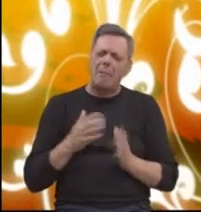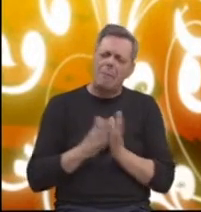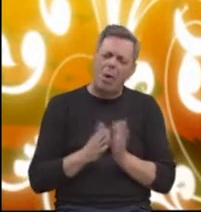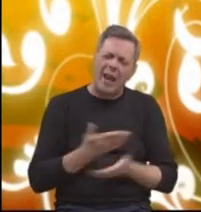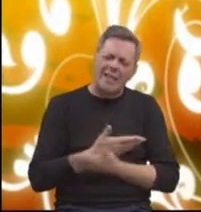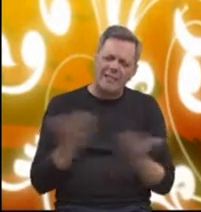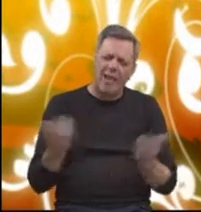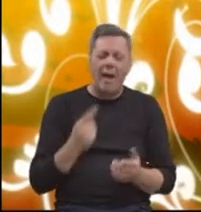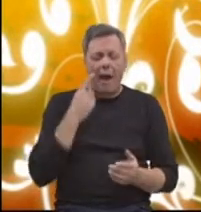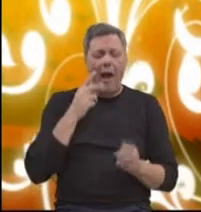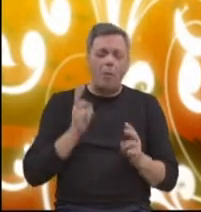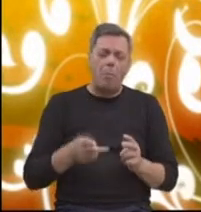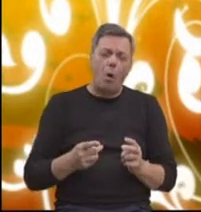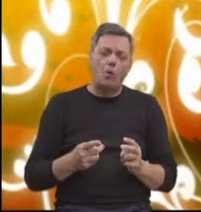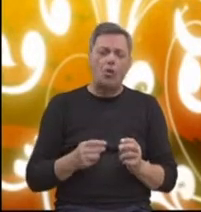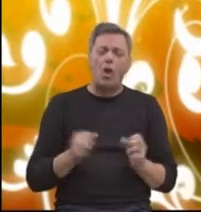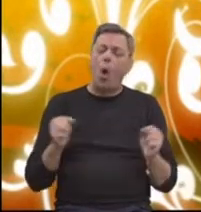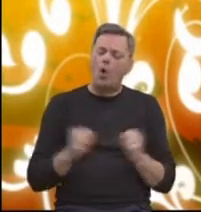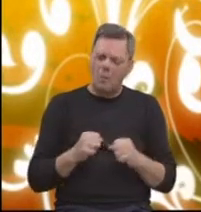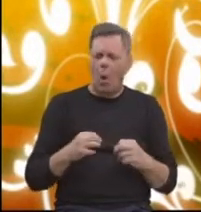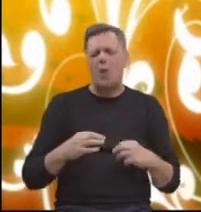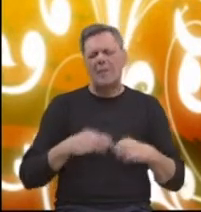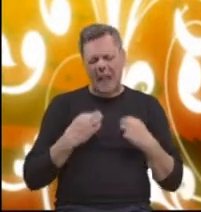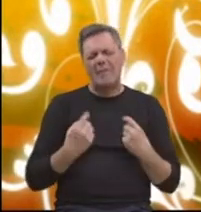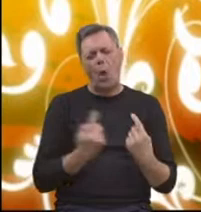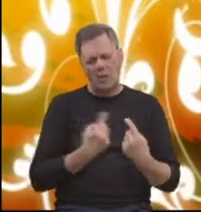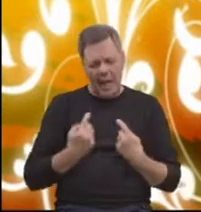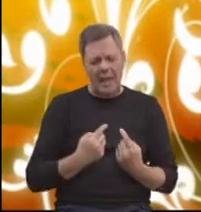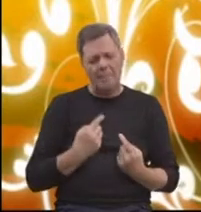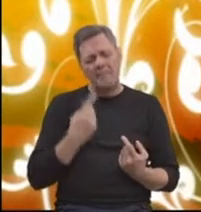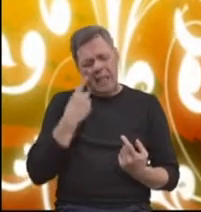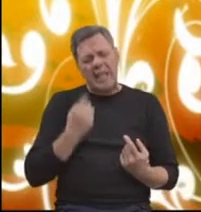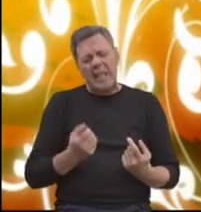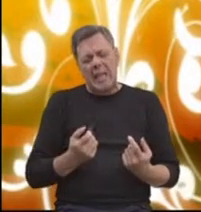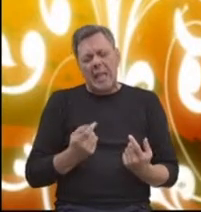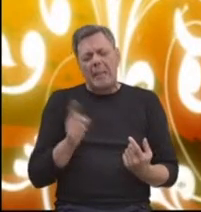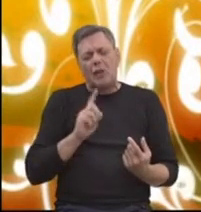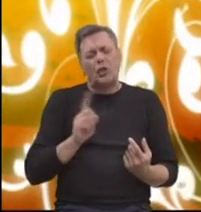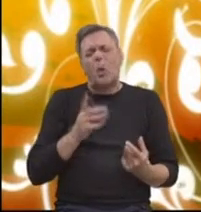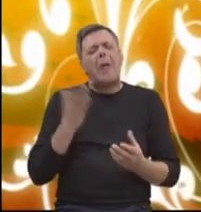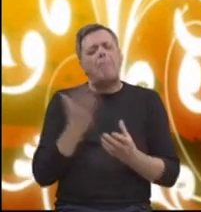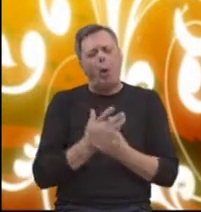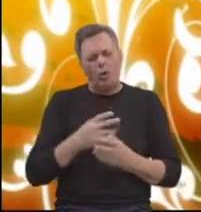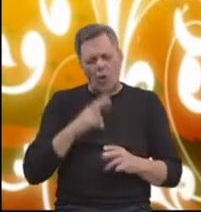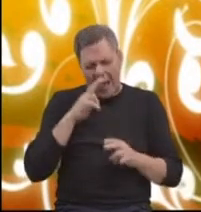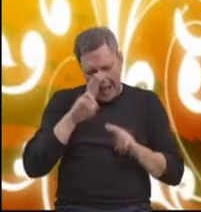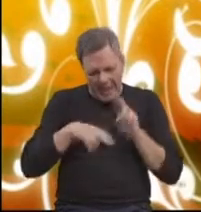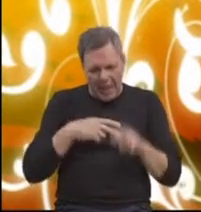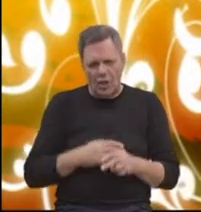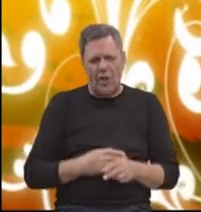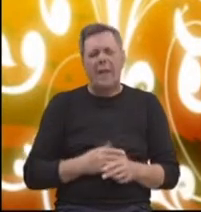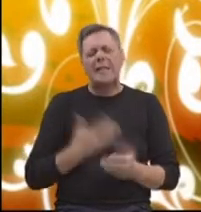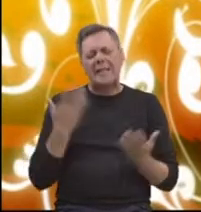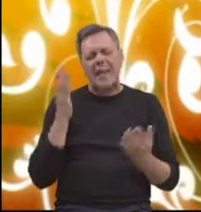svih, ukoliko postoji ozbiljnije zdravstveno stanje i nekakve tegobe koje nisu baš pogodne za samoliječenje, da se svaka osoba